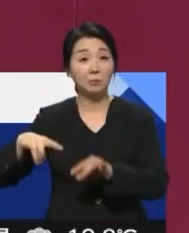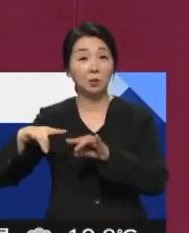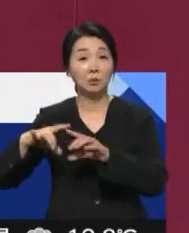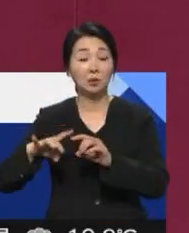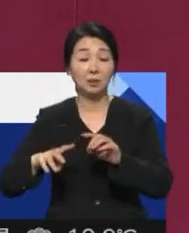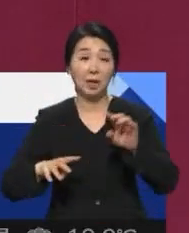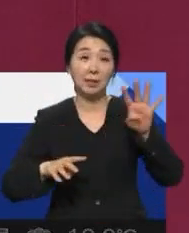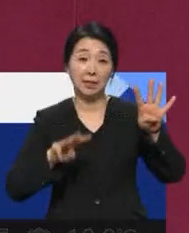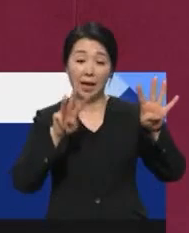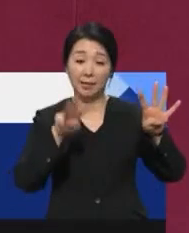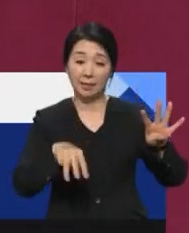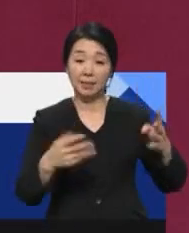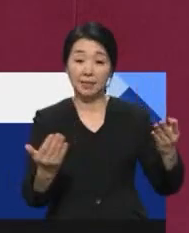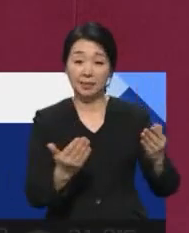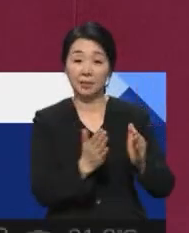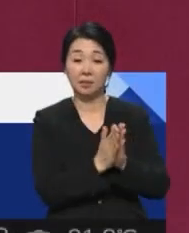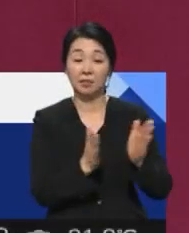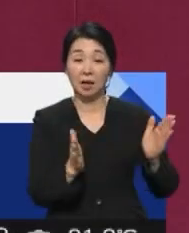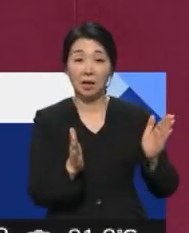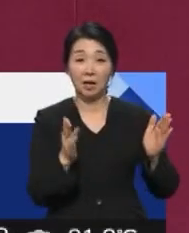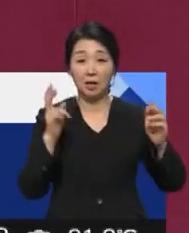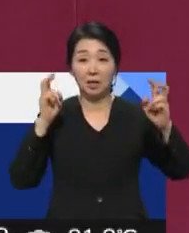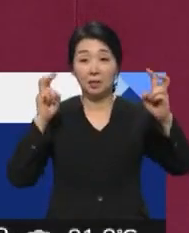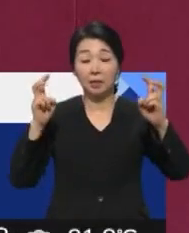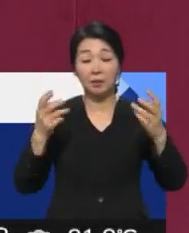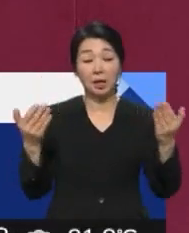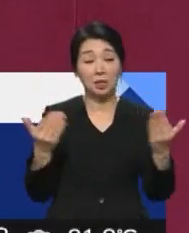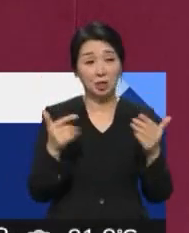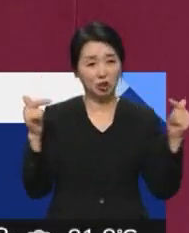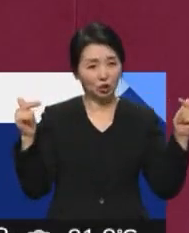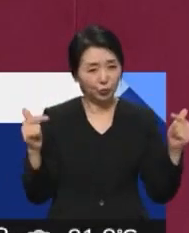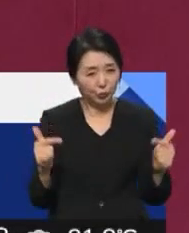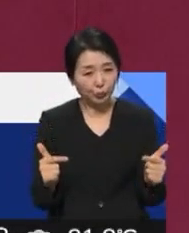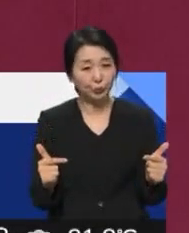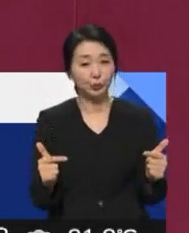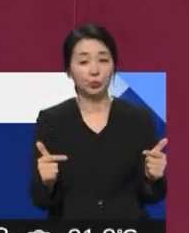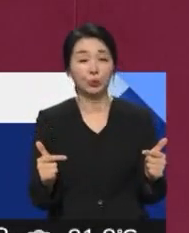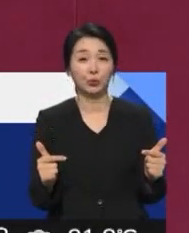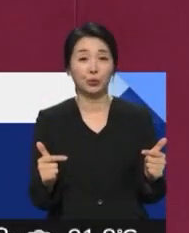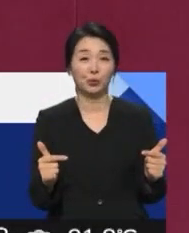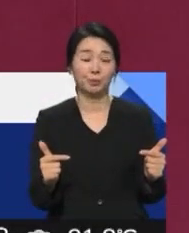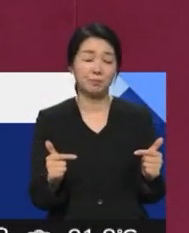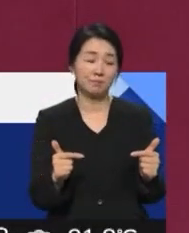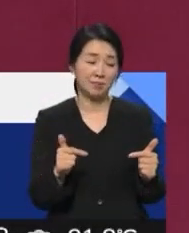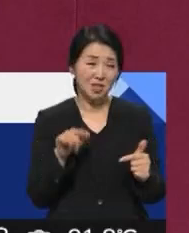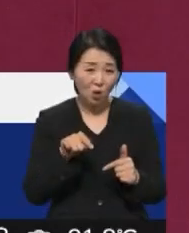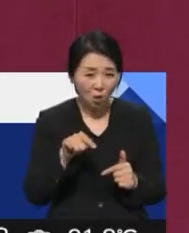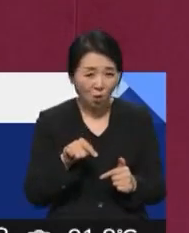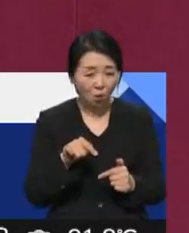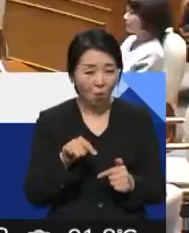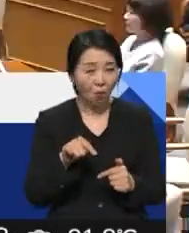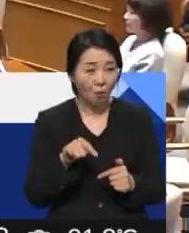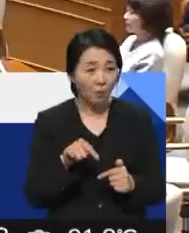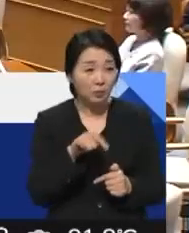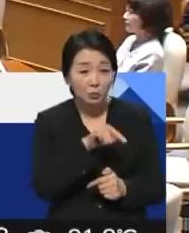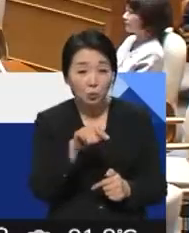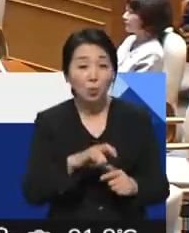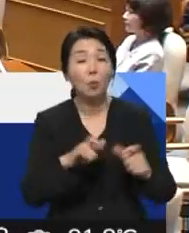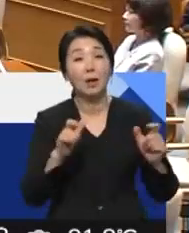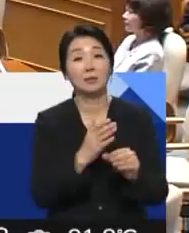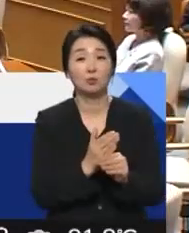4일제 시행으로 우리 기업들의 근무 단축 실험도 점차 확산되어 가고 있습니다. 아무리